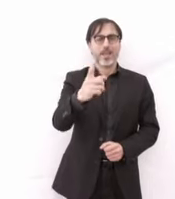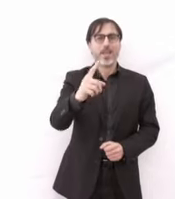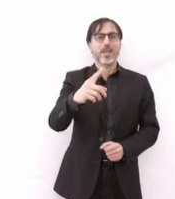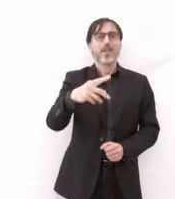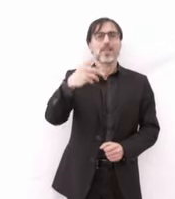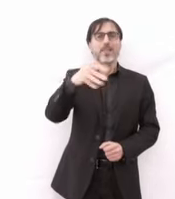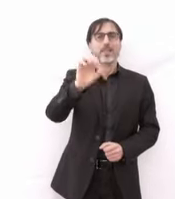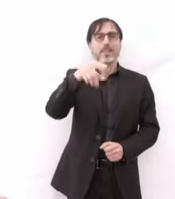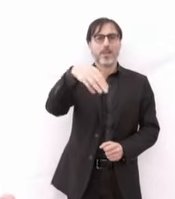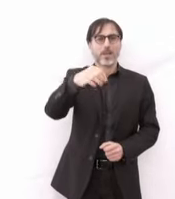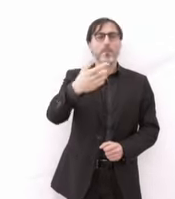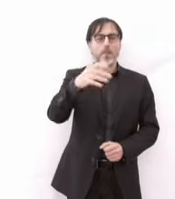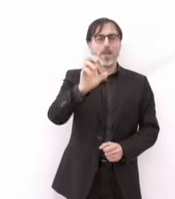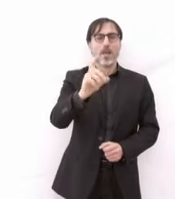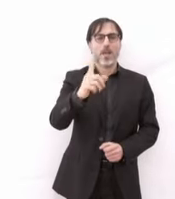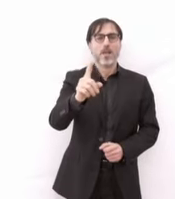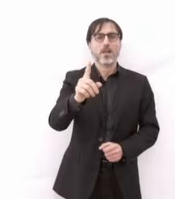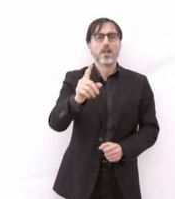Dembélé,